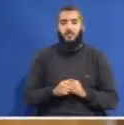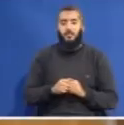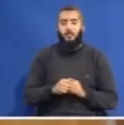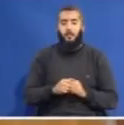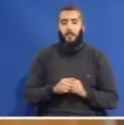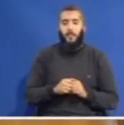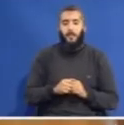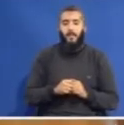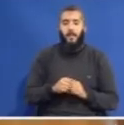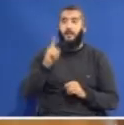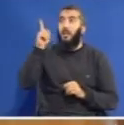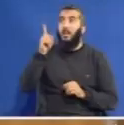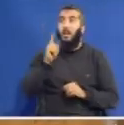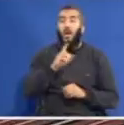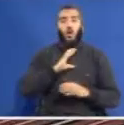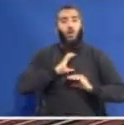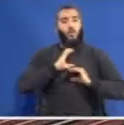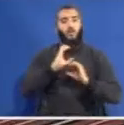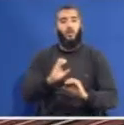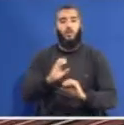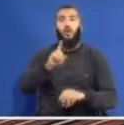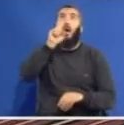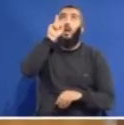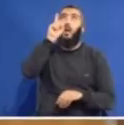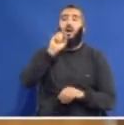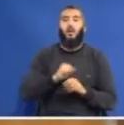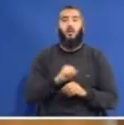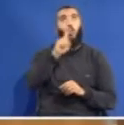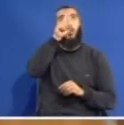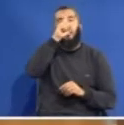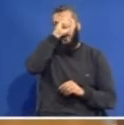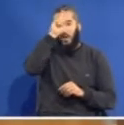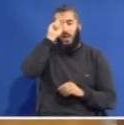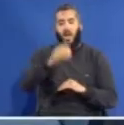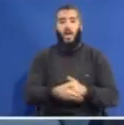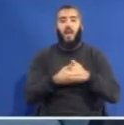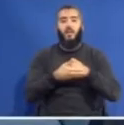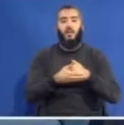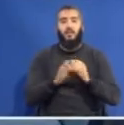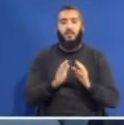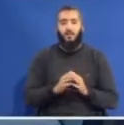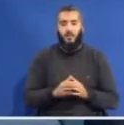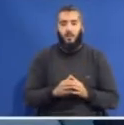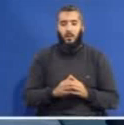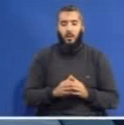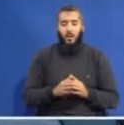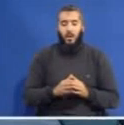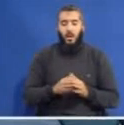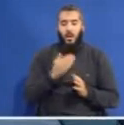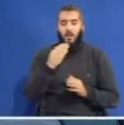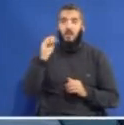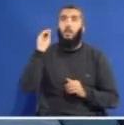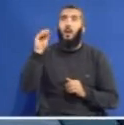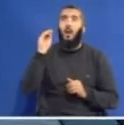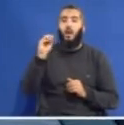في الله وتوجه إليه سبحانه وتعالى، هو الفتاح العليم، وربي يوفق إن شاء الله. الله يبارك فيك شيخنا أبو عبد